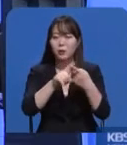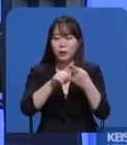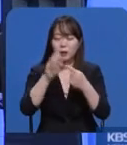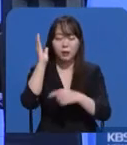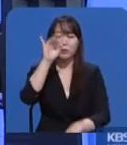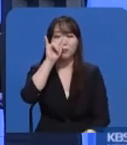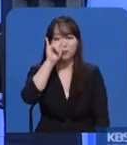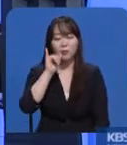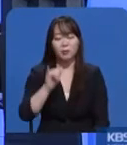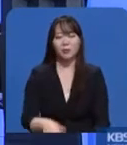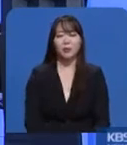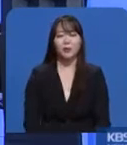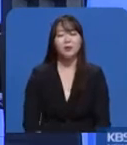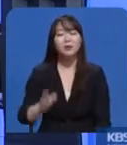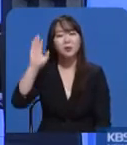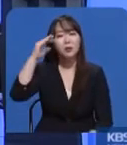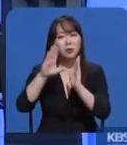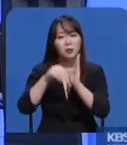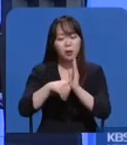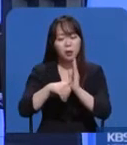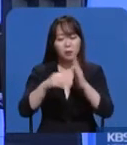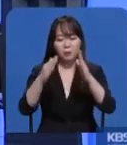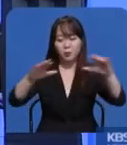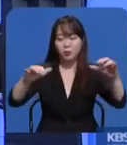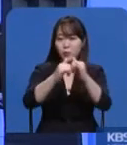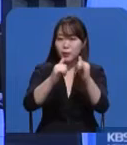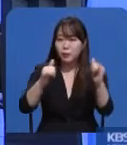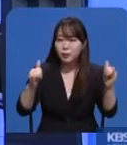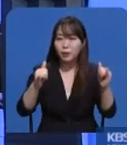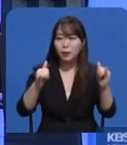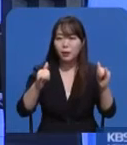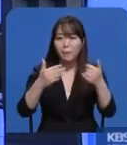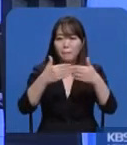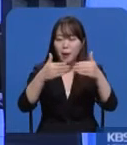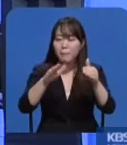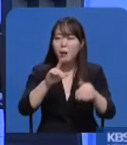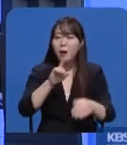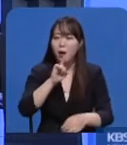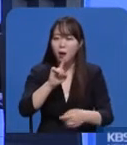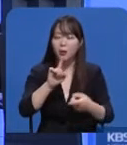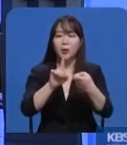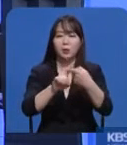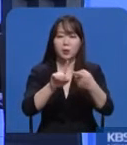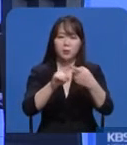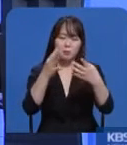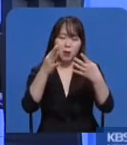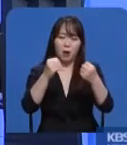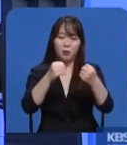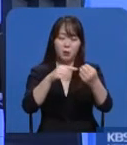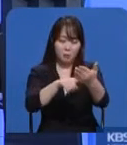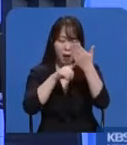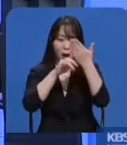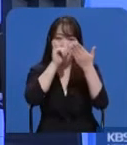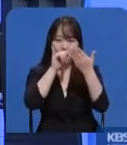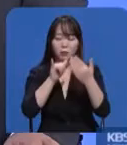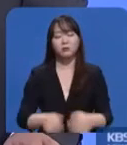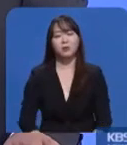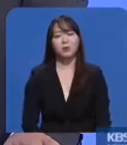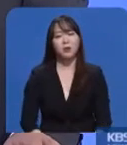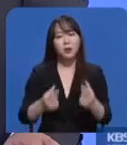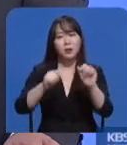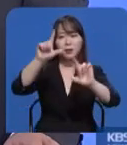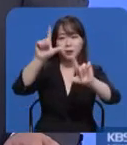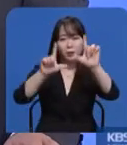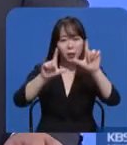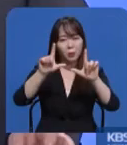반응도 있었어요. 최근에는 주민들께 이렇게 반말하는 것이 지금 많이 회자되고 있습니다. 이러한